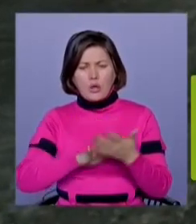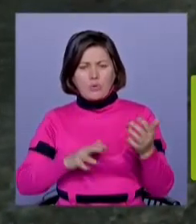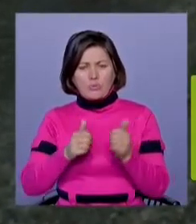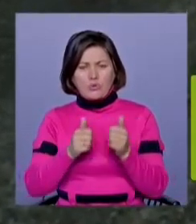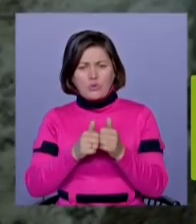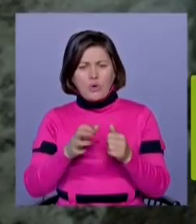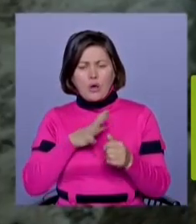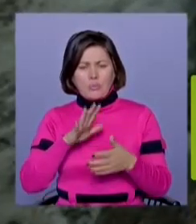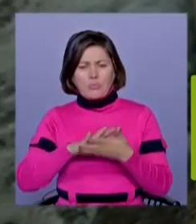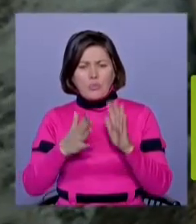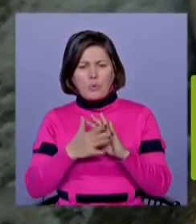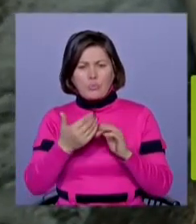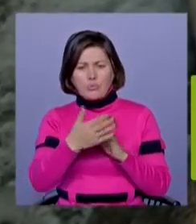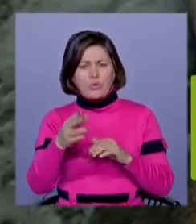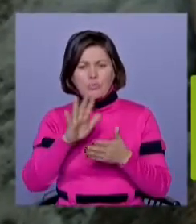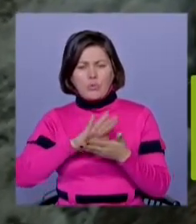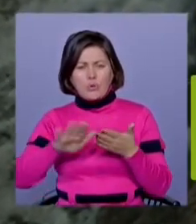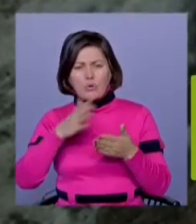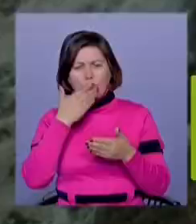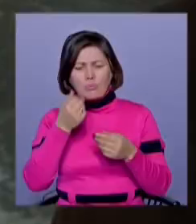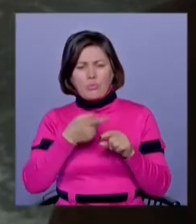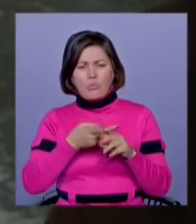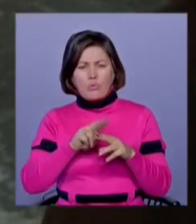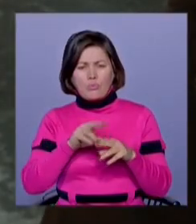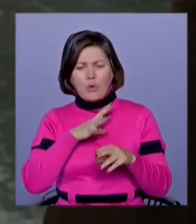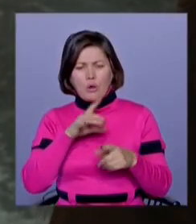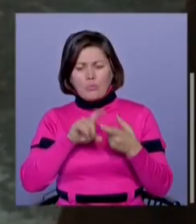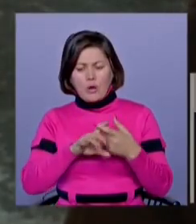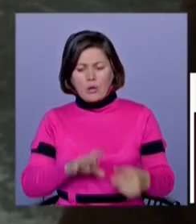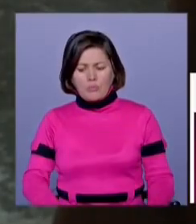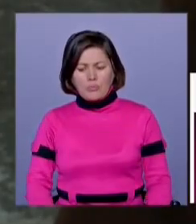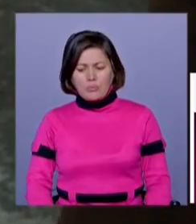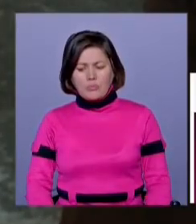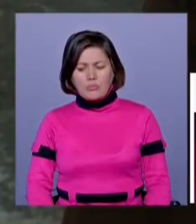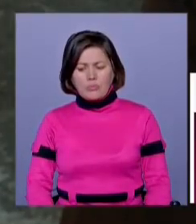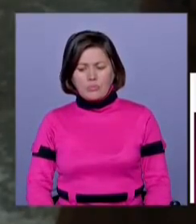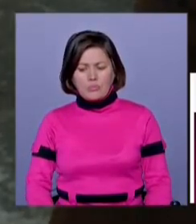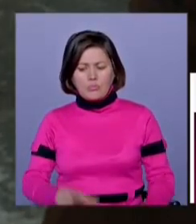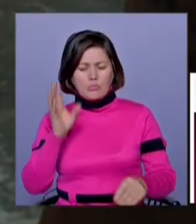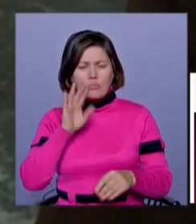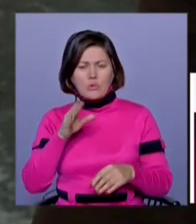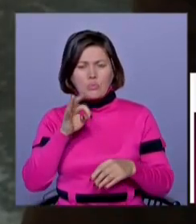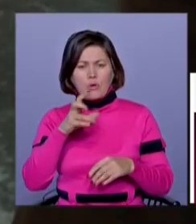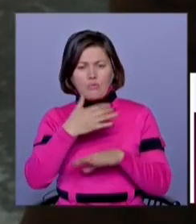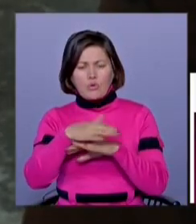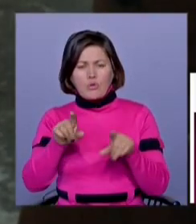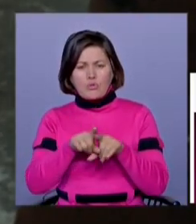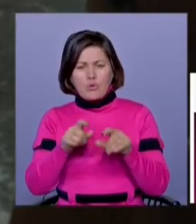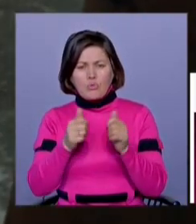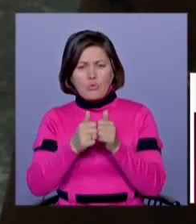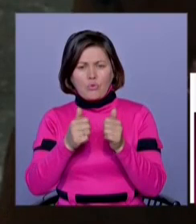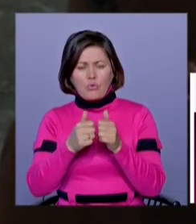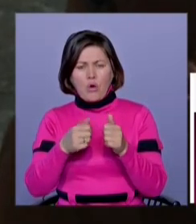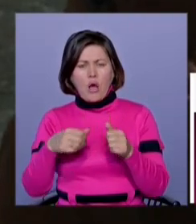көршілер сөзге келіспей, оны ешкім тазаламай қойған. Ну им так захотелось. Бар құдықты Тополев көшесіндегі көршілер